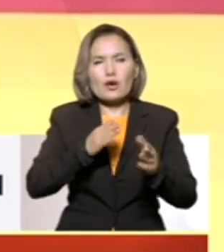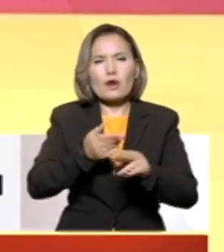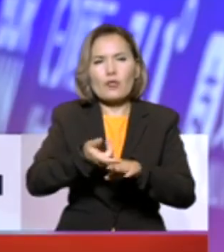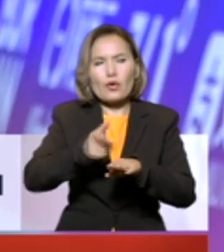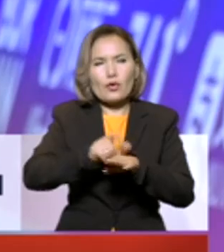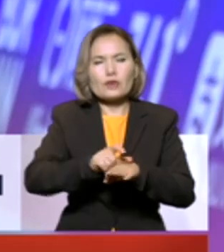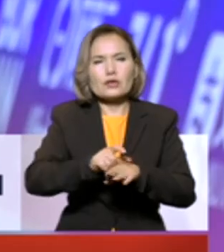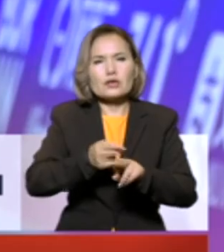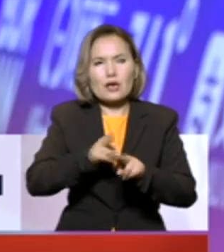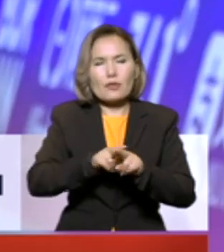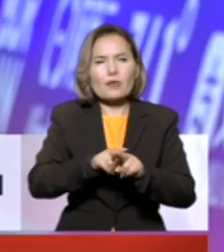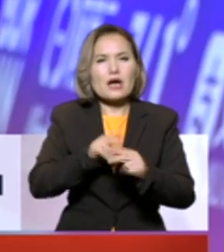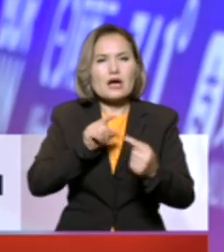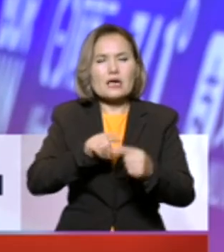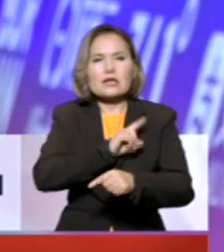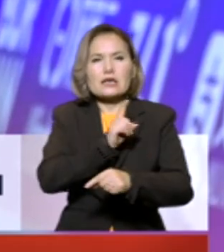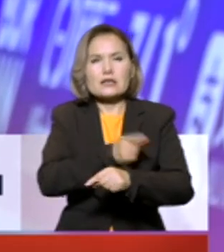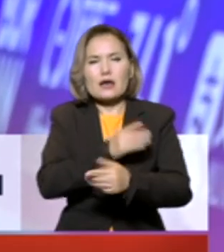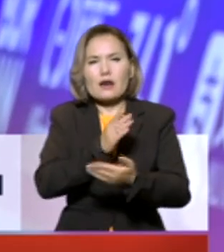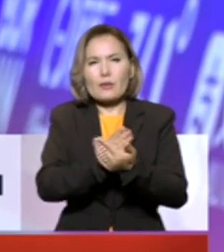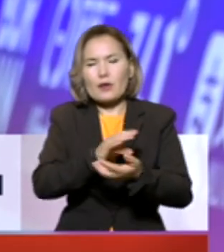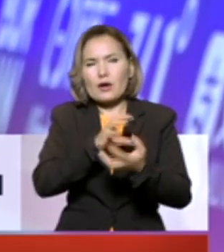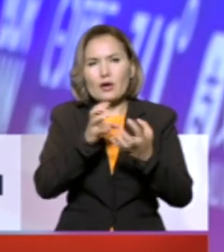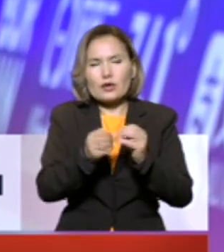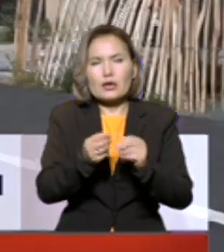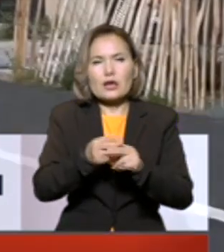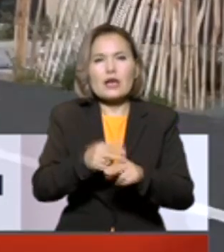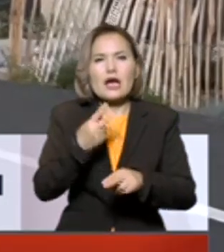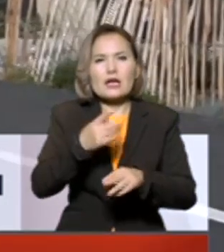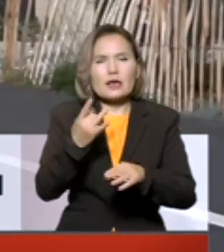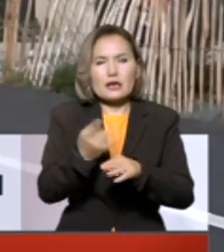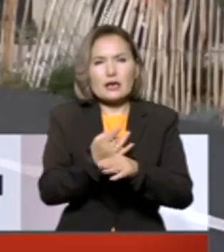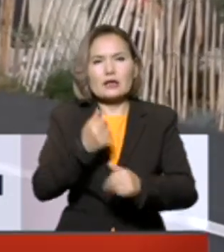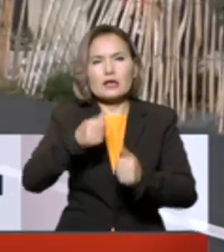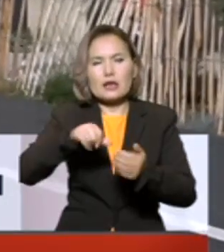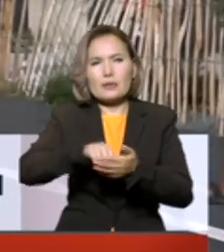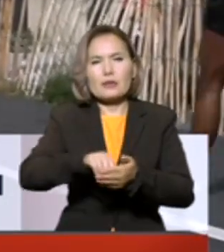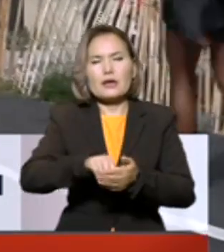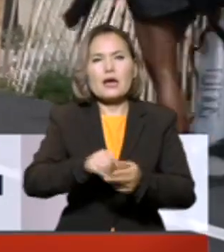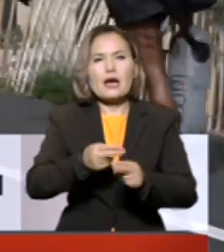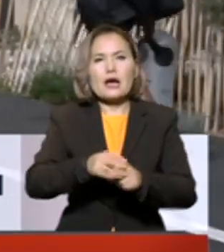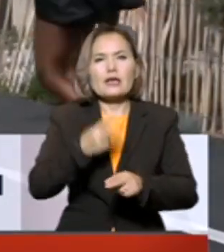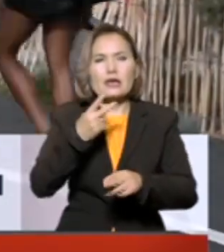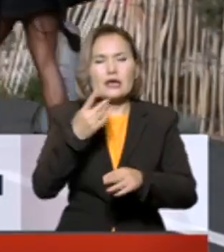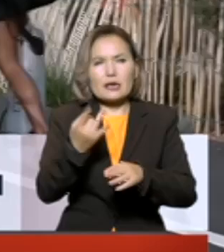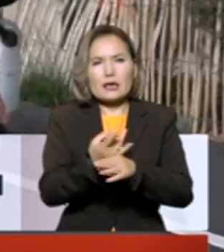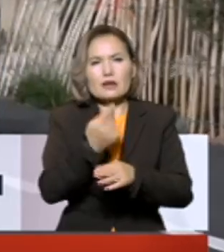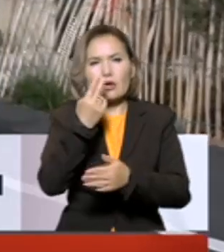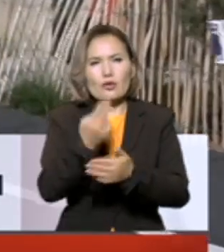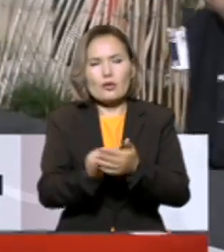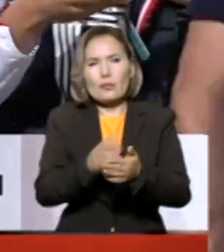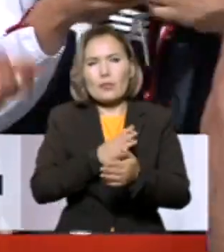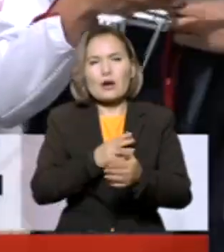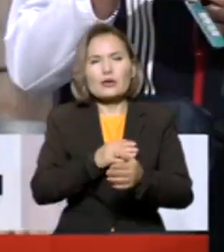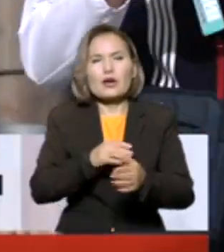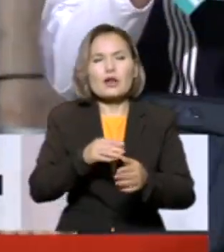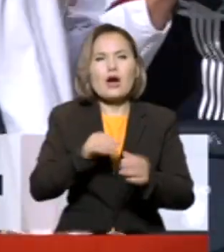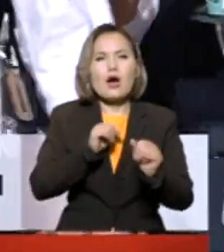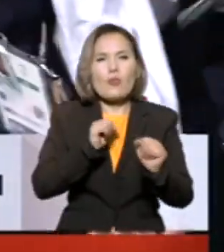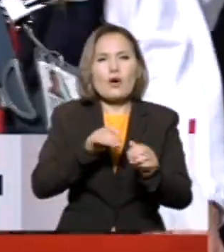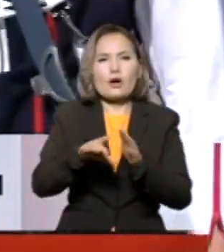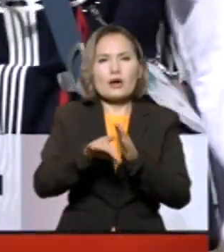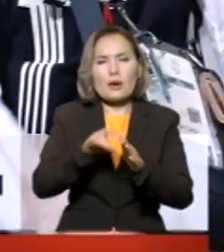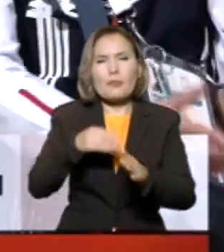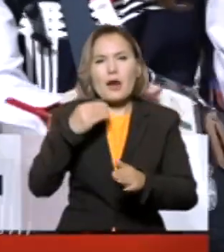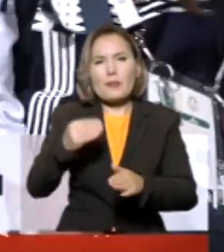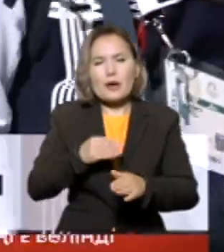өте ыңғайсыз қарсылас. Жерлесіміз онымен осыған дейін екі рет кездесіп, екі рет есе жіберді. Ал бокстан жеребе тарту рәсімі